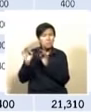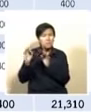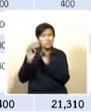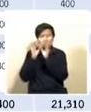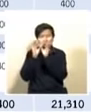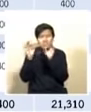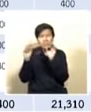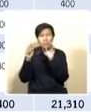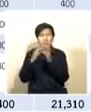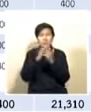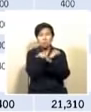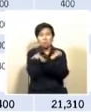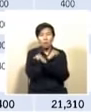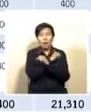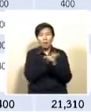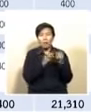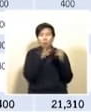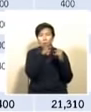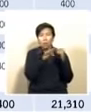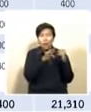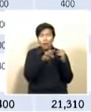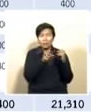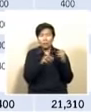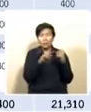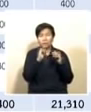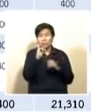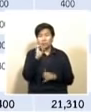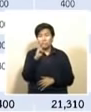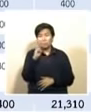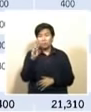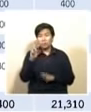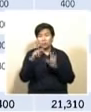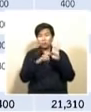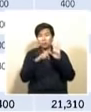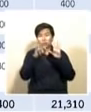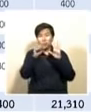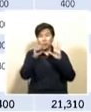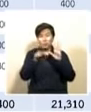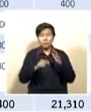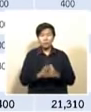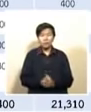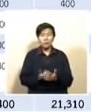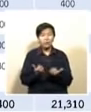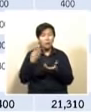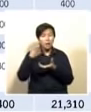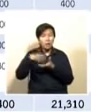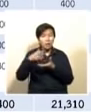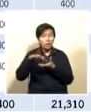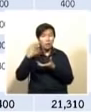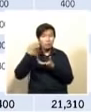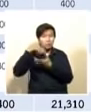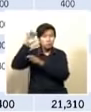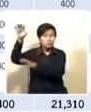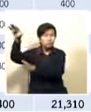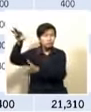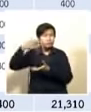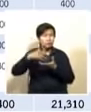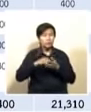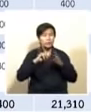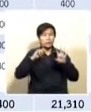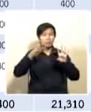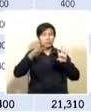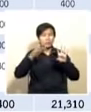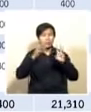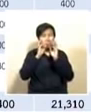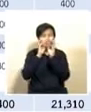การที่เหมาะสมนะครับก็คือมีปอดบวมต้องการใช้ยาแล้วก็เก็บไว้สำหรับผู้ป่วยจำเป็นจริงๆไม่ได้เอามาจ่ายโด